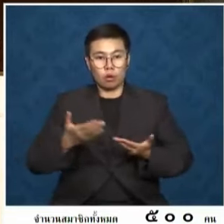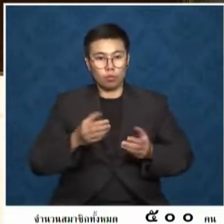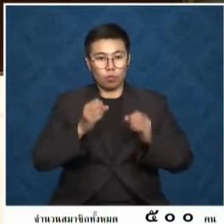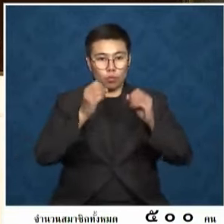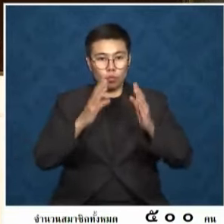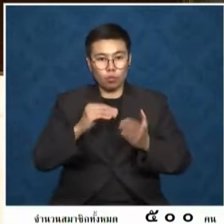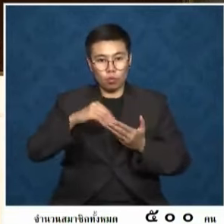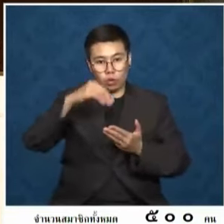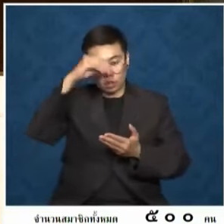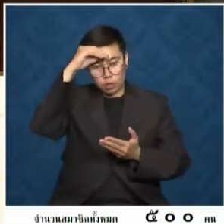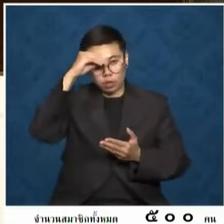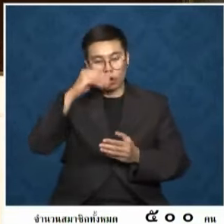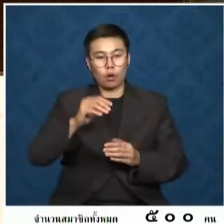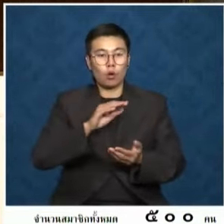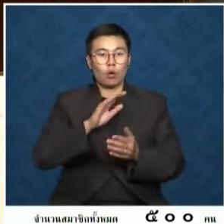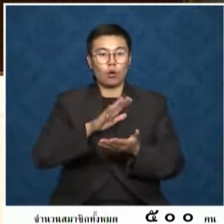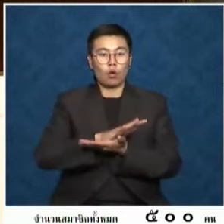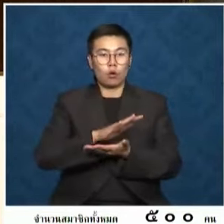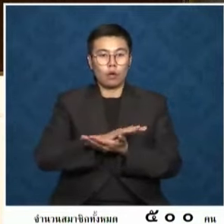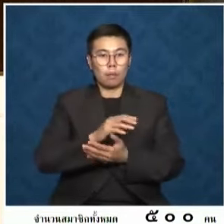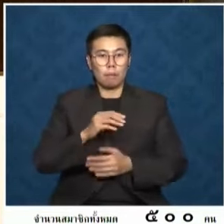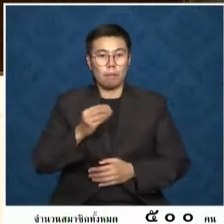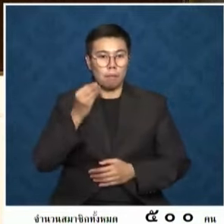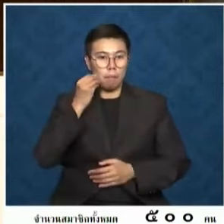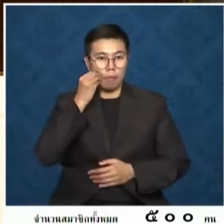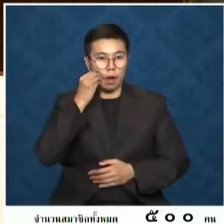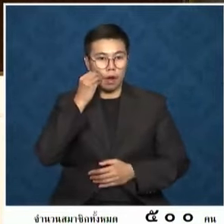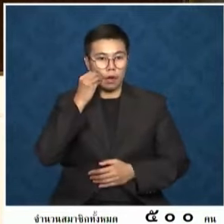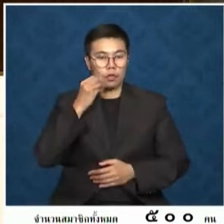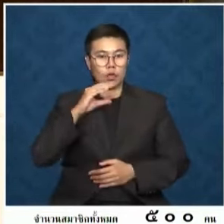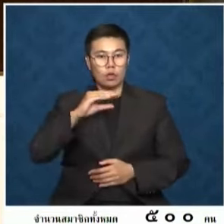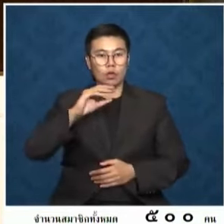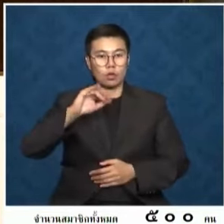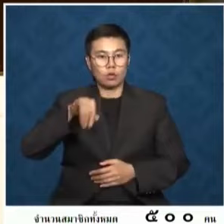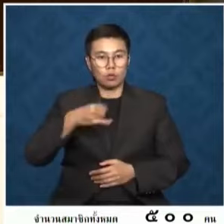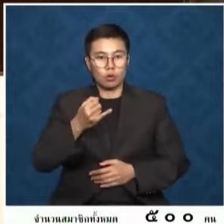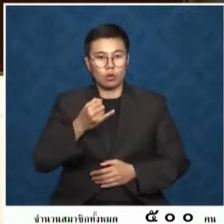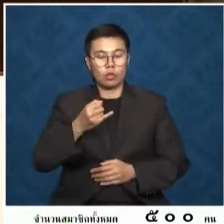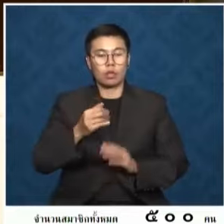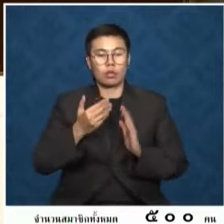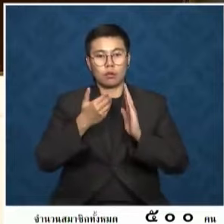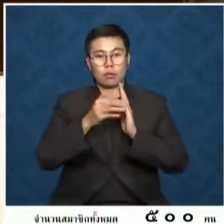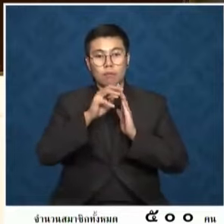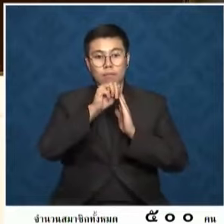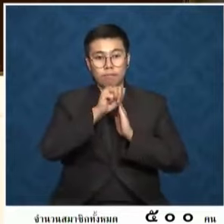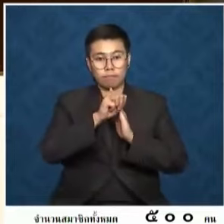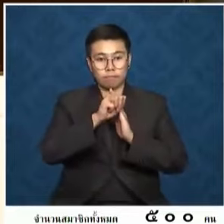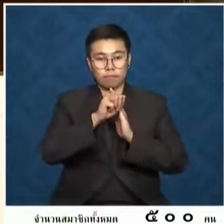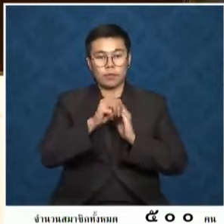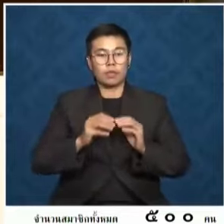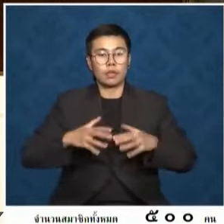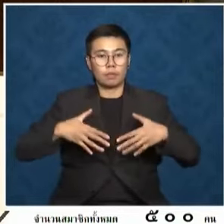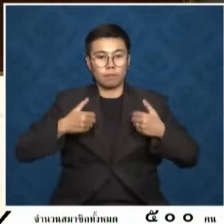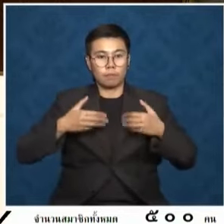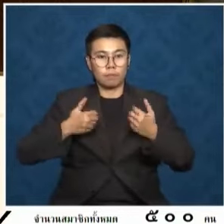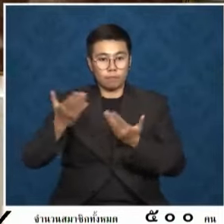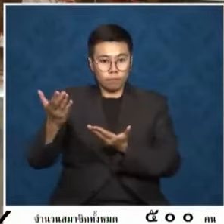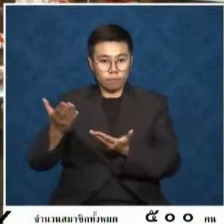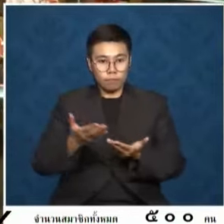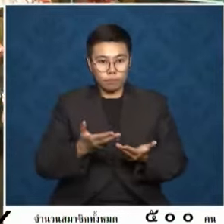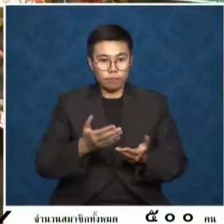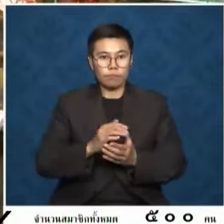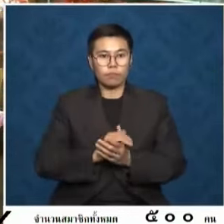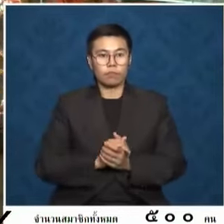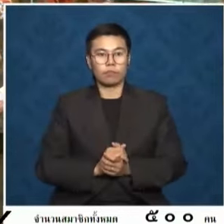โรงเรียนบ้านโจทย์บัวบานนะครับอำเภอเชียงยืนจังหวัดมหาสารคามนะครับยินดีต้อนรับนะครับ